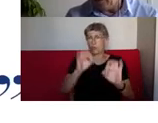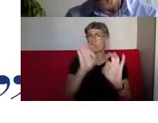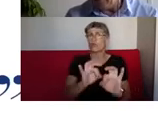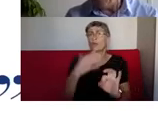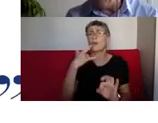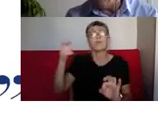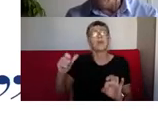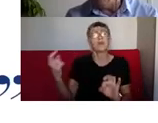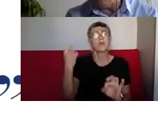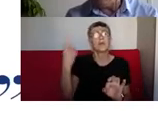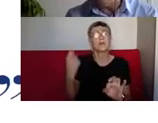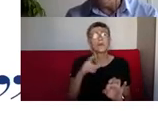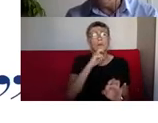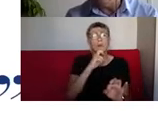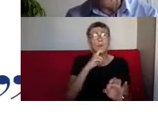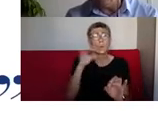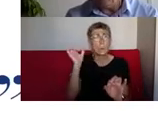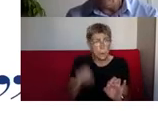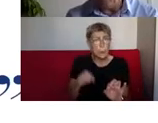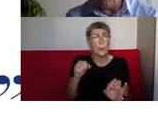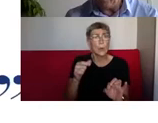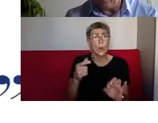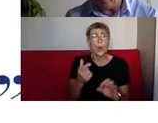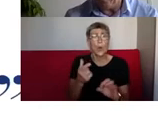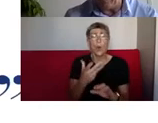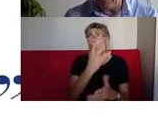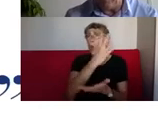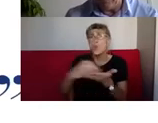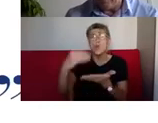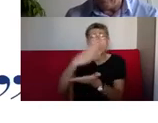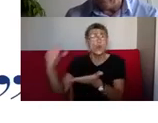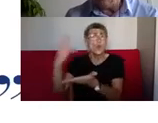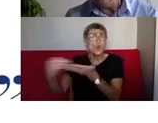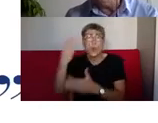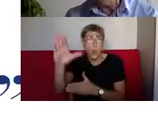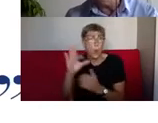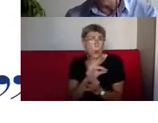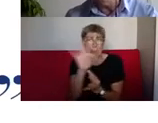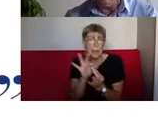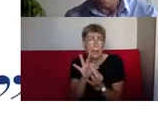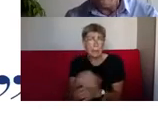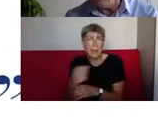auditeur, il est certainement possible de le téléporter ailleurs, de l'amener dans d'autres pays.